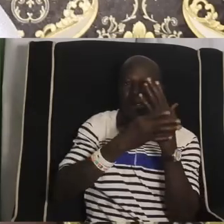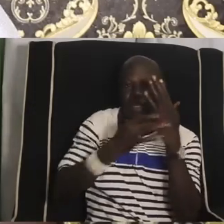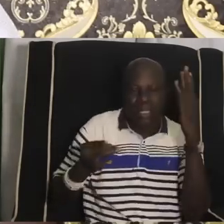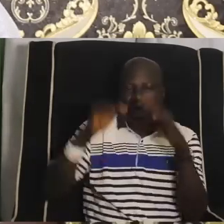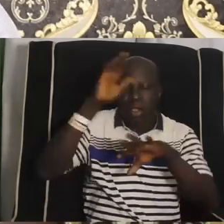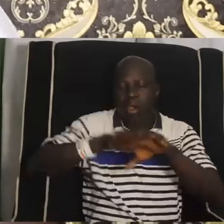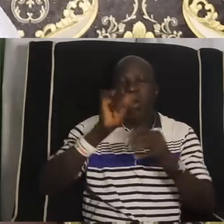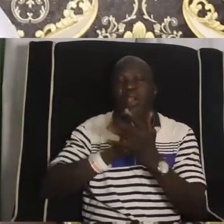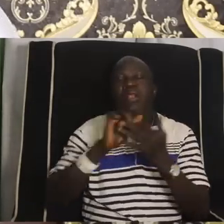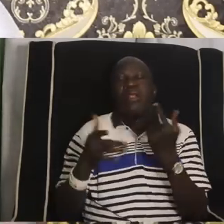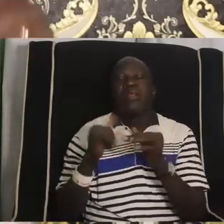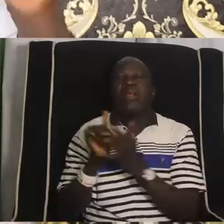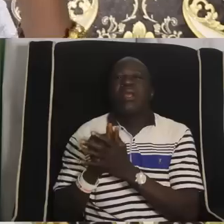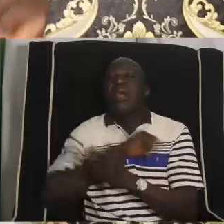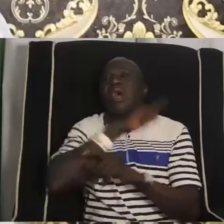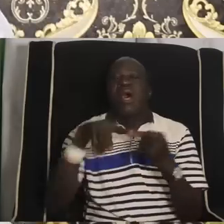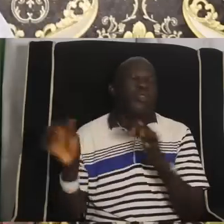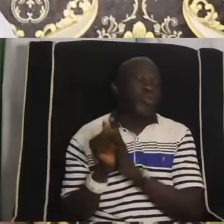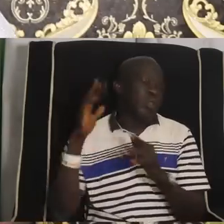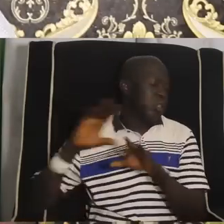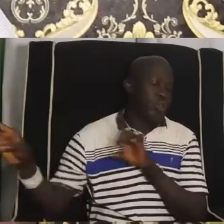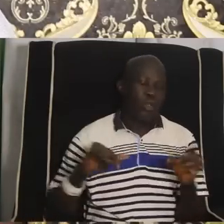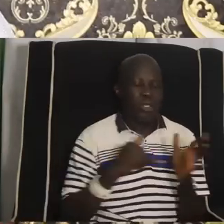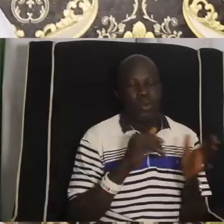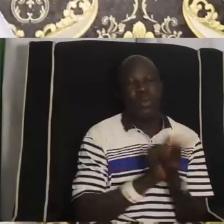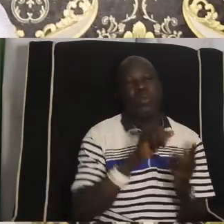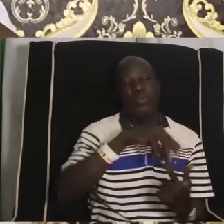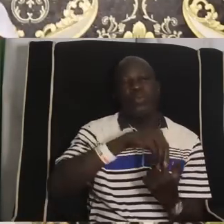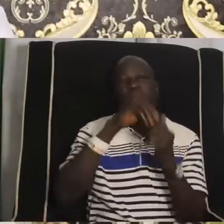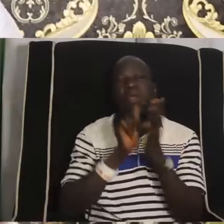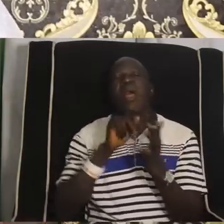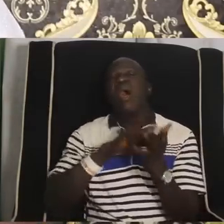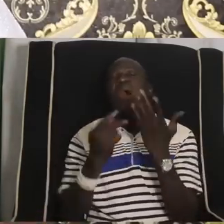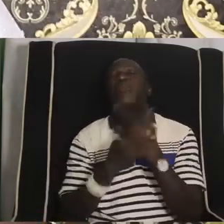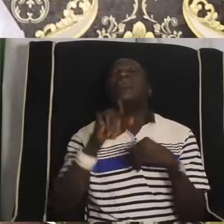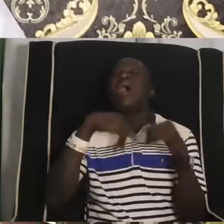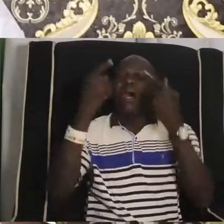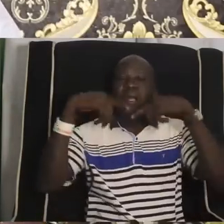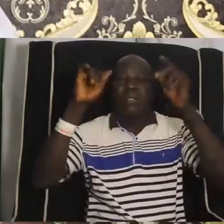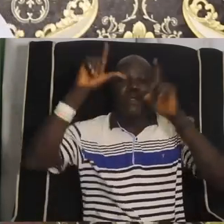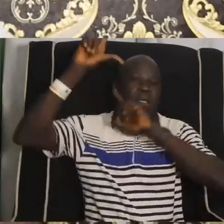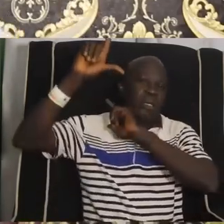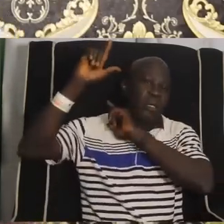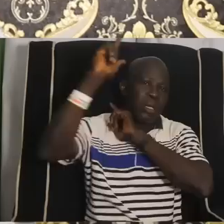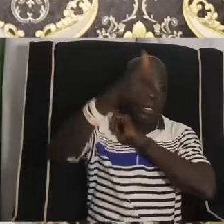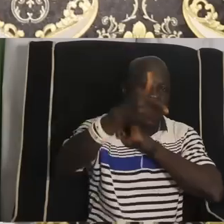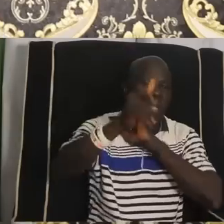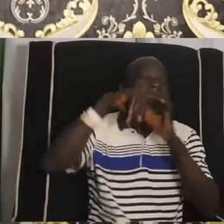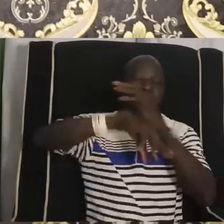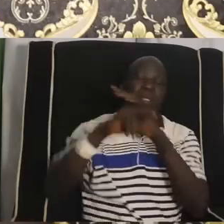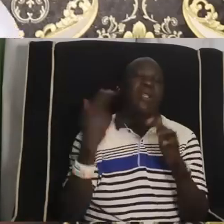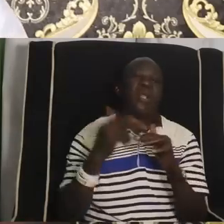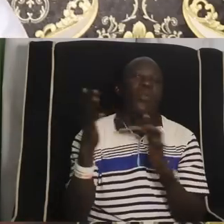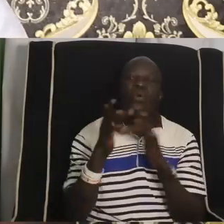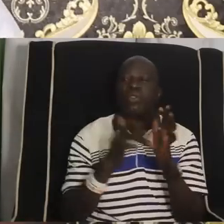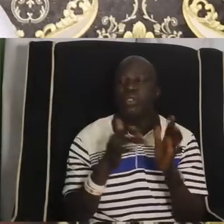mi sà. Ẹgbẹ́ mi sà. Bá a ti máa ṣe ìpàdé yẹn. I will do the program. Mo máa sọ nígbà tó bá yá. I will announce it later. Ìní arábu nínú wọn sẹ́ni. In the